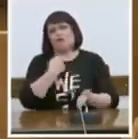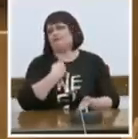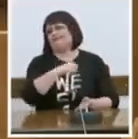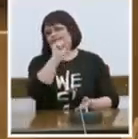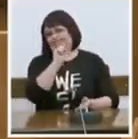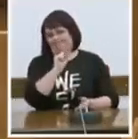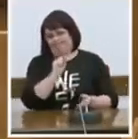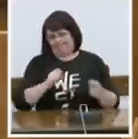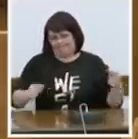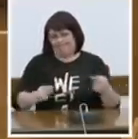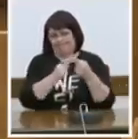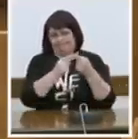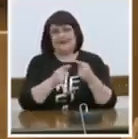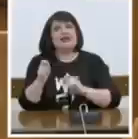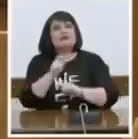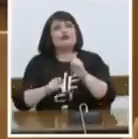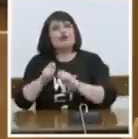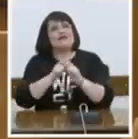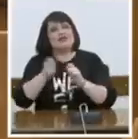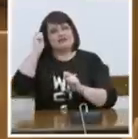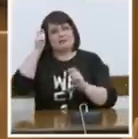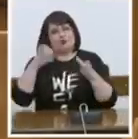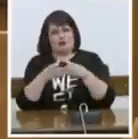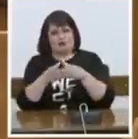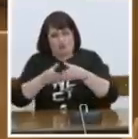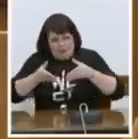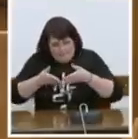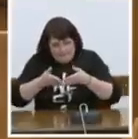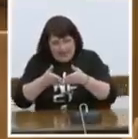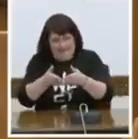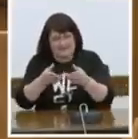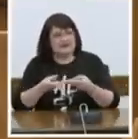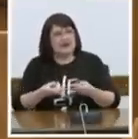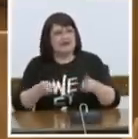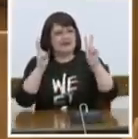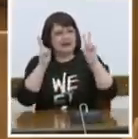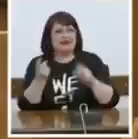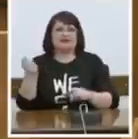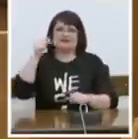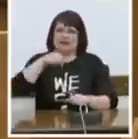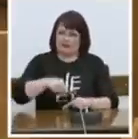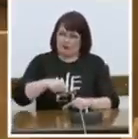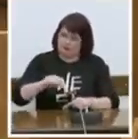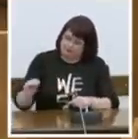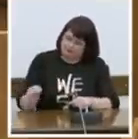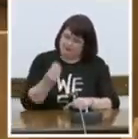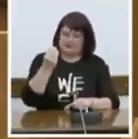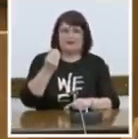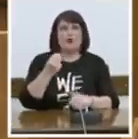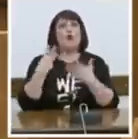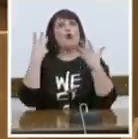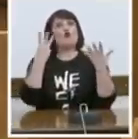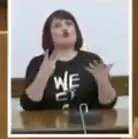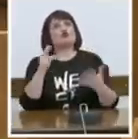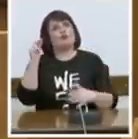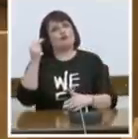αυτό φτιάχτηκε η Πλεύση Ελευθερίας, που βρίσκεται σήμερα στη Βουλή με 8